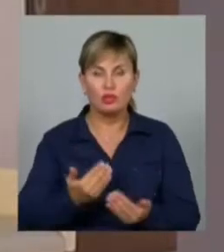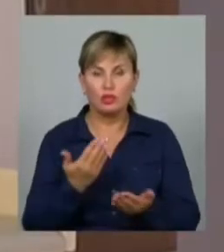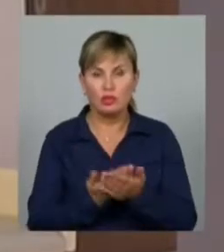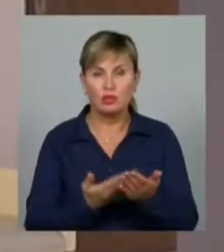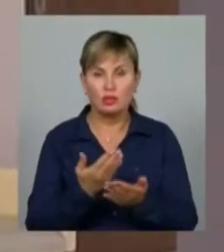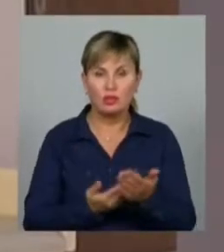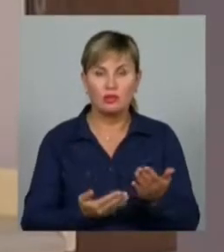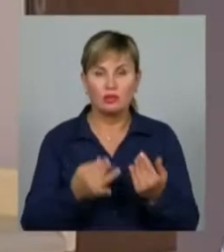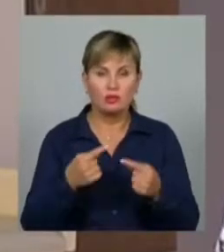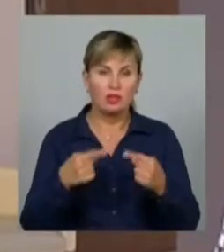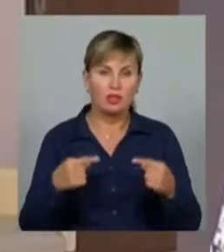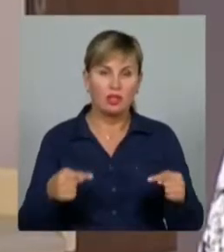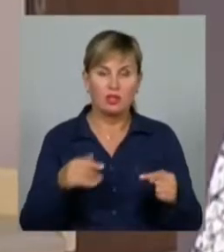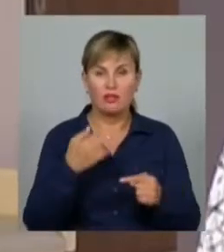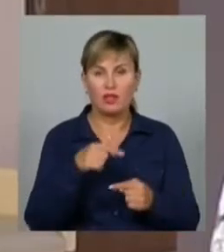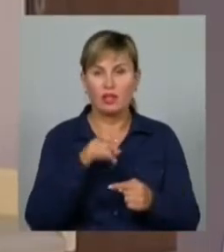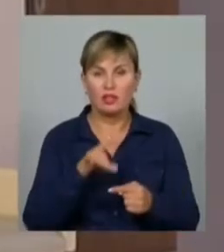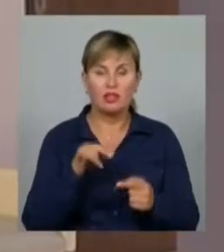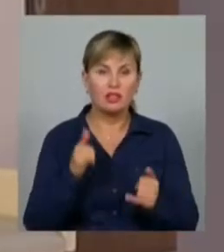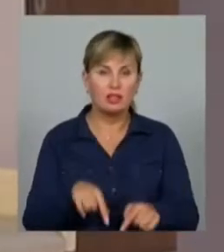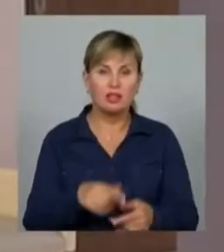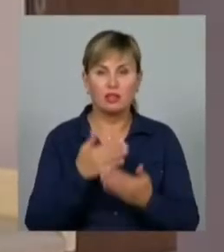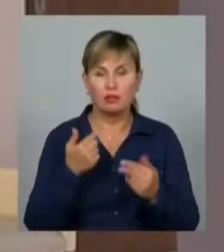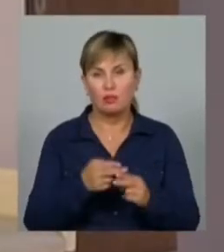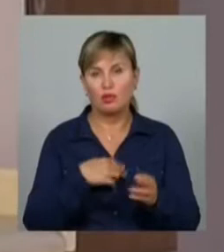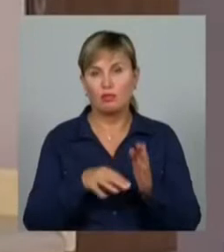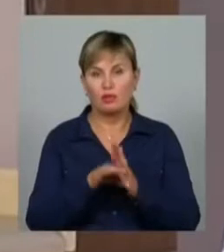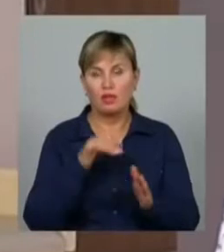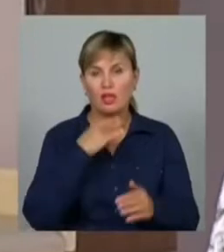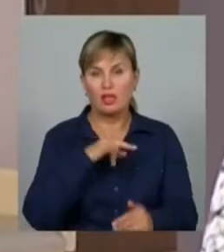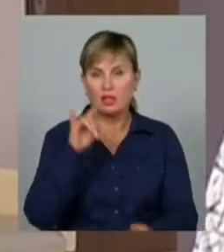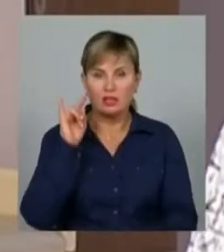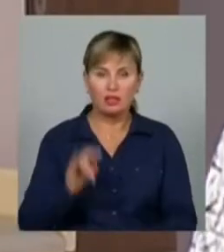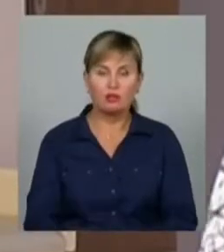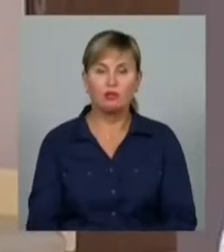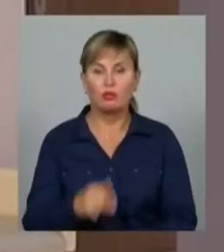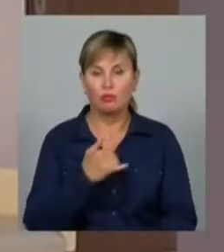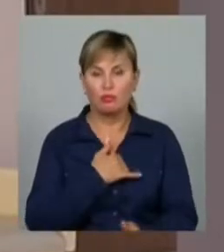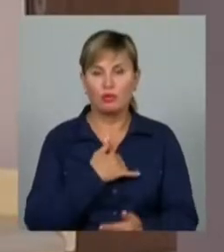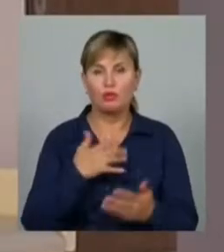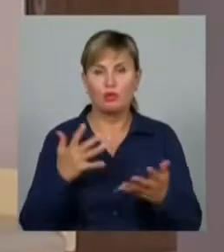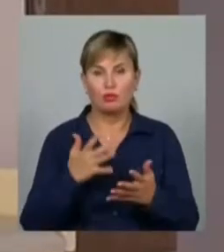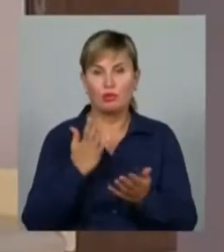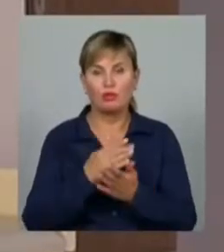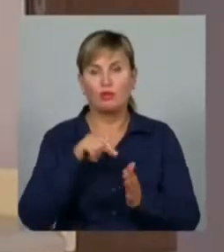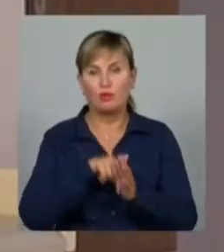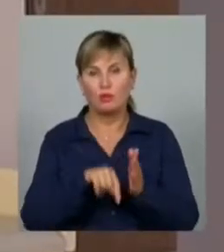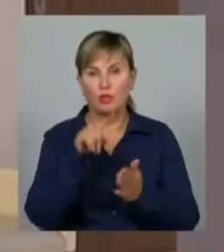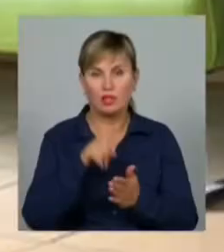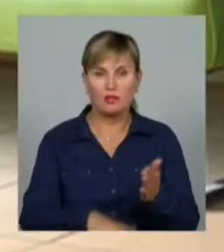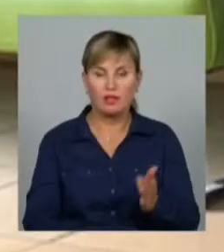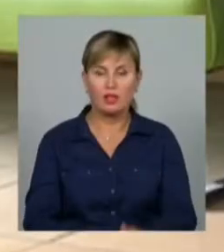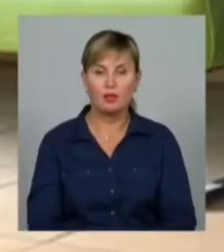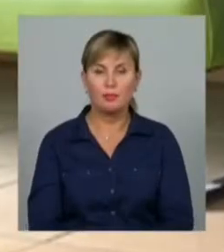стразинка и pfizer а здесь этих препаратов нет поэтому я выбрал отечественную вакцину у меня к ней какое-то внутреннее доверие